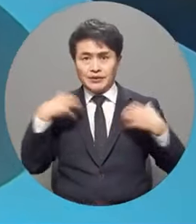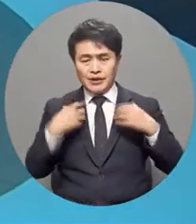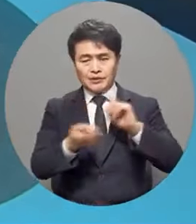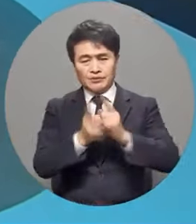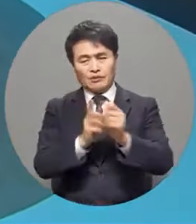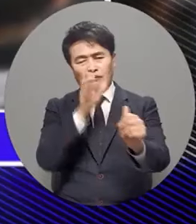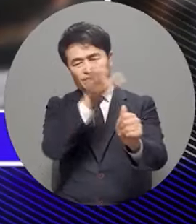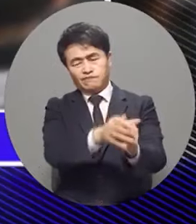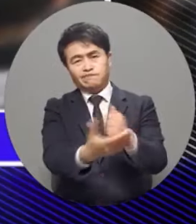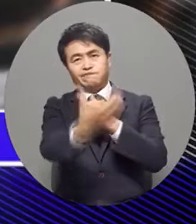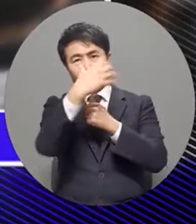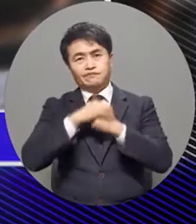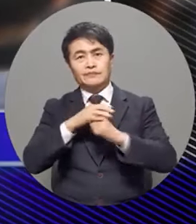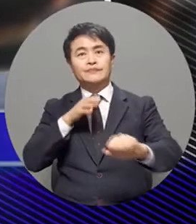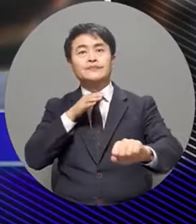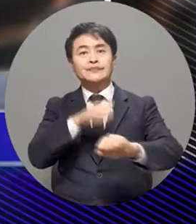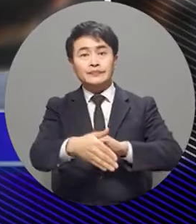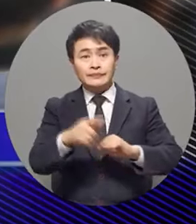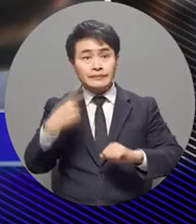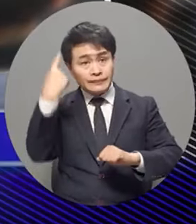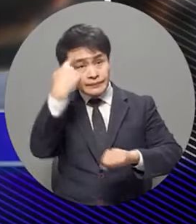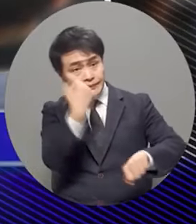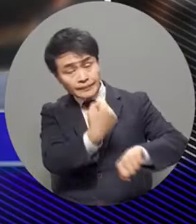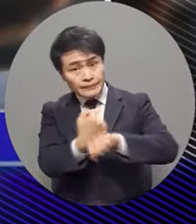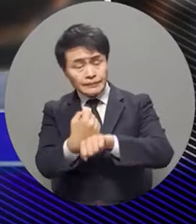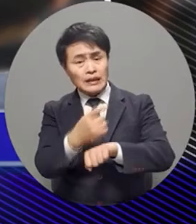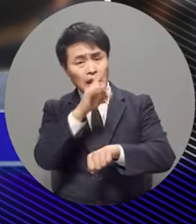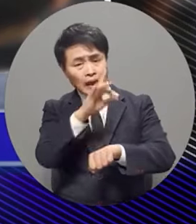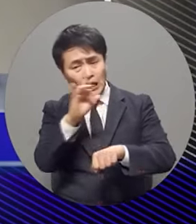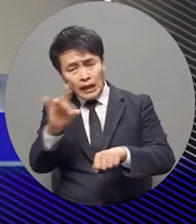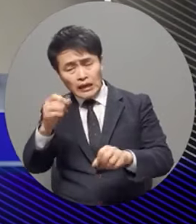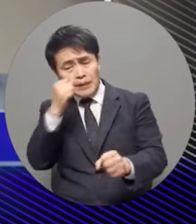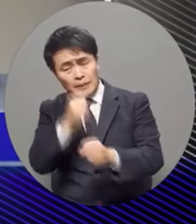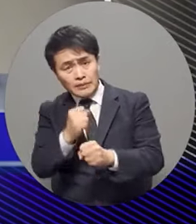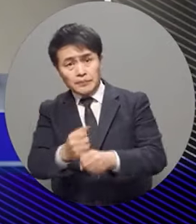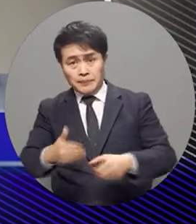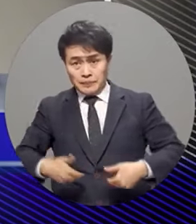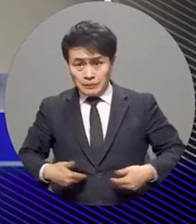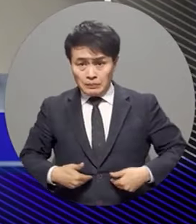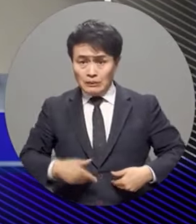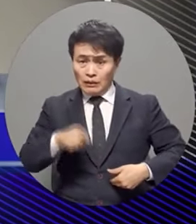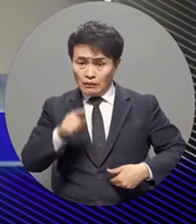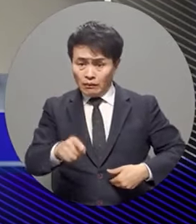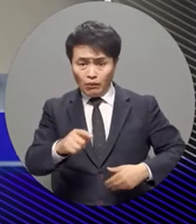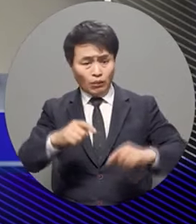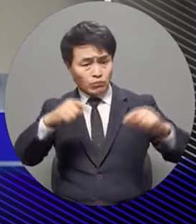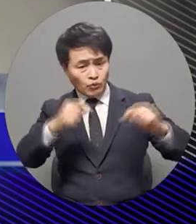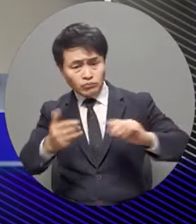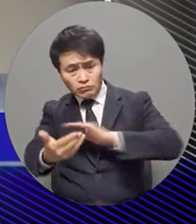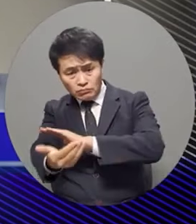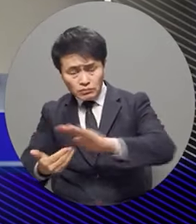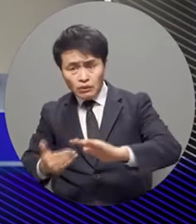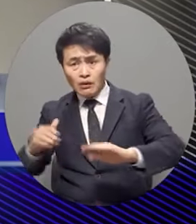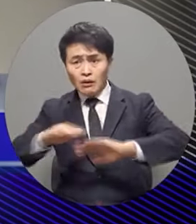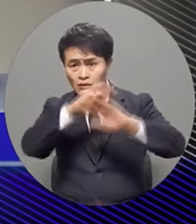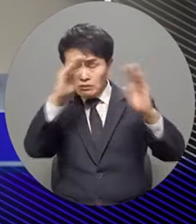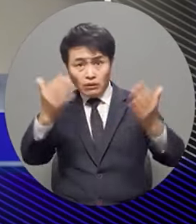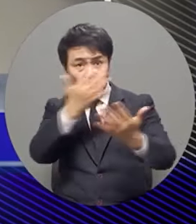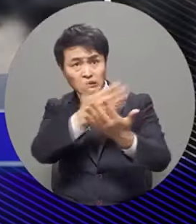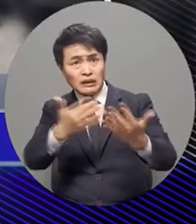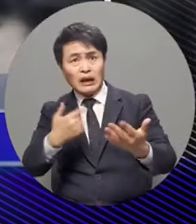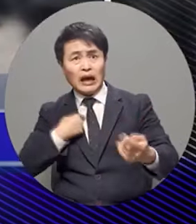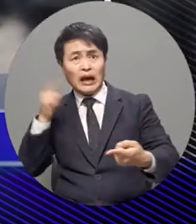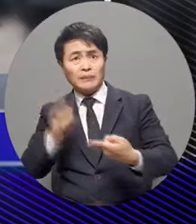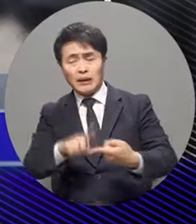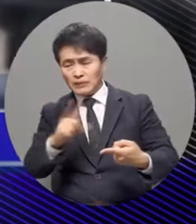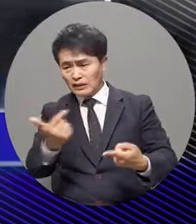서로에게 돌렸습니다. 지금 머리를 맞대고 하나하나 만들어 가야 되는데 그거를 논의도 하기 전에 전체 그림이 마음에 안 든다